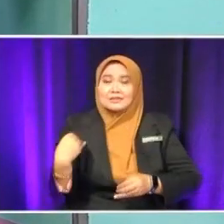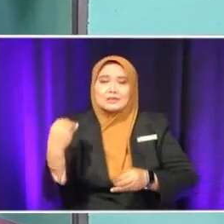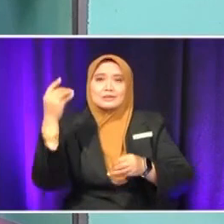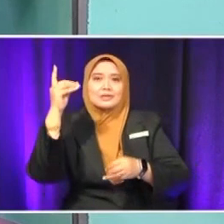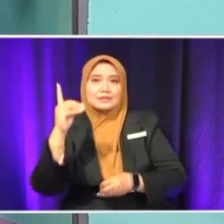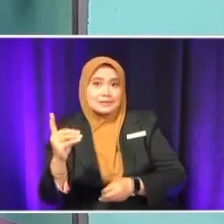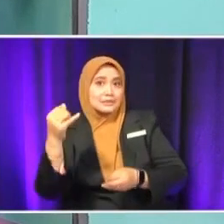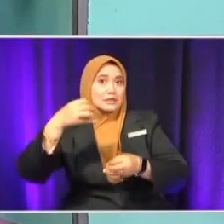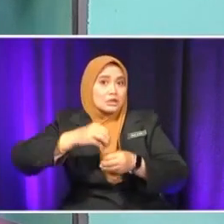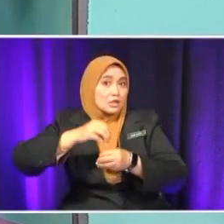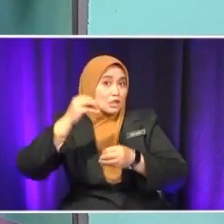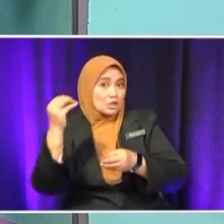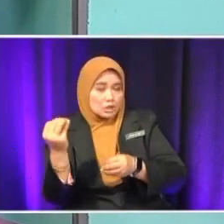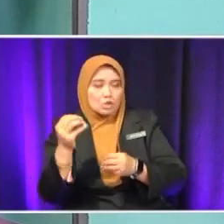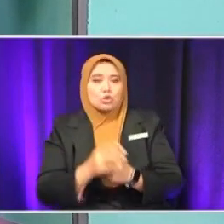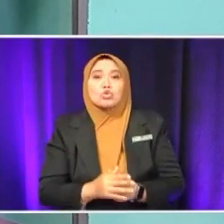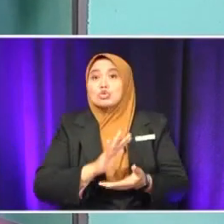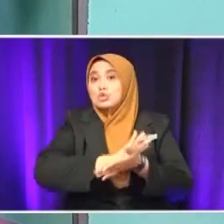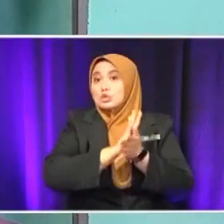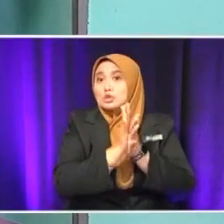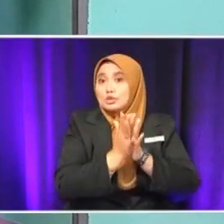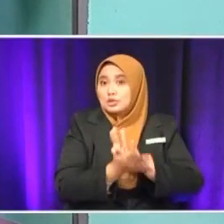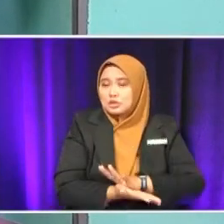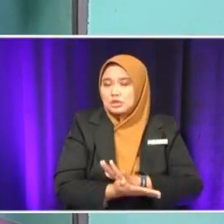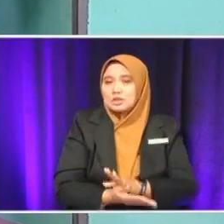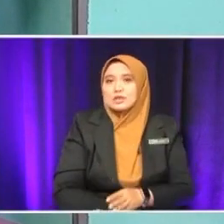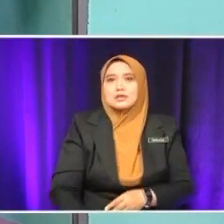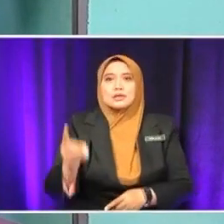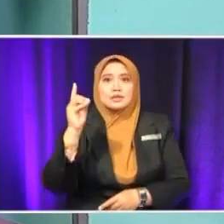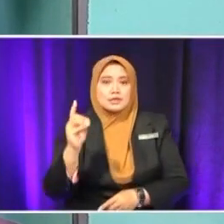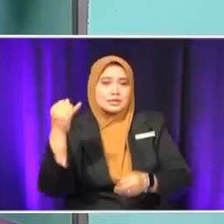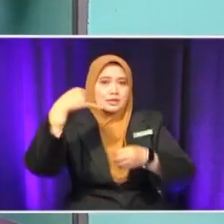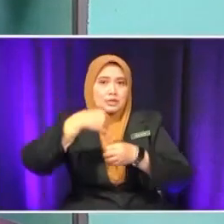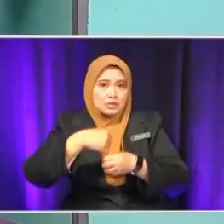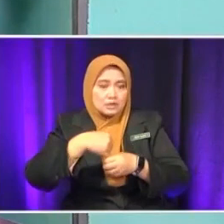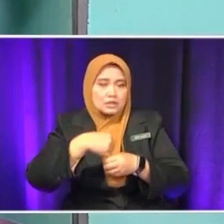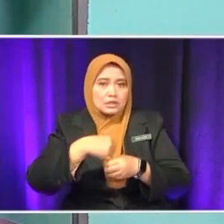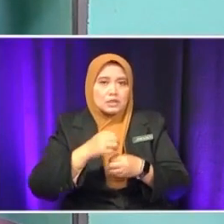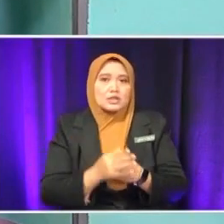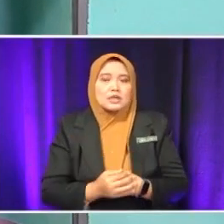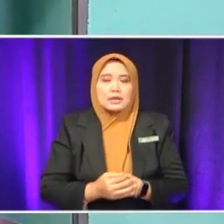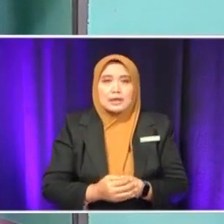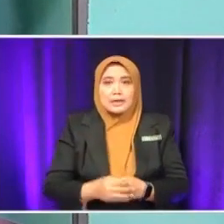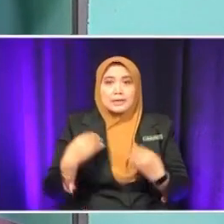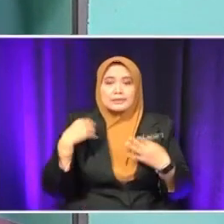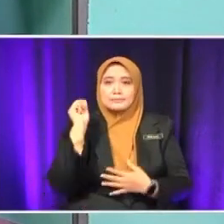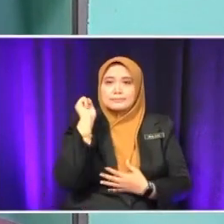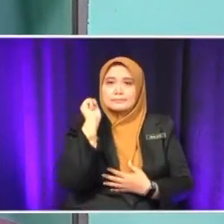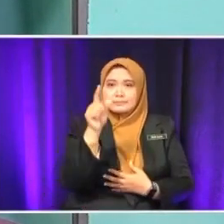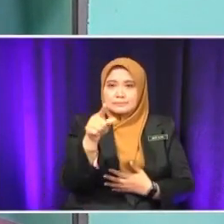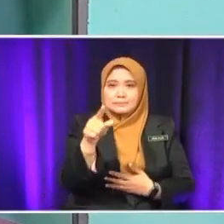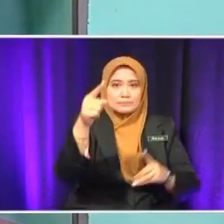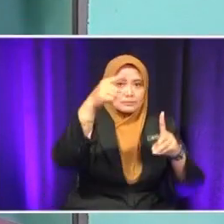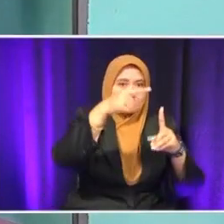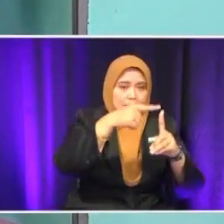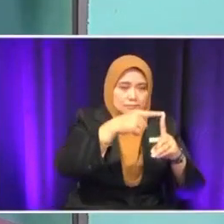masuk, darjah keluar. Okay. Jadi, darjah masuk menunjukkan anak panah ke arahnya, dan darjah keluar menunjukkan arah